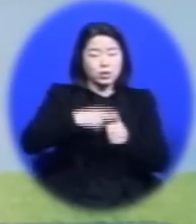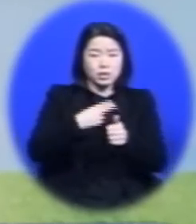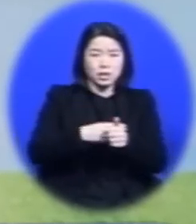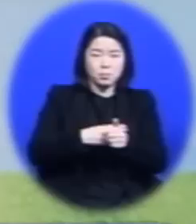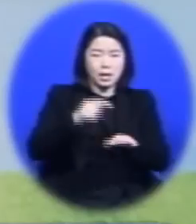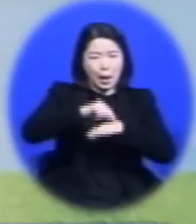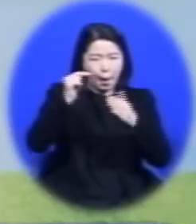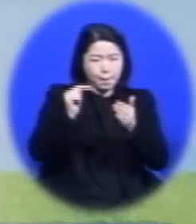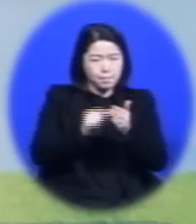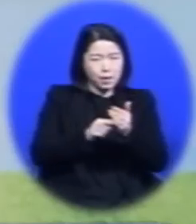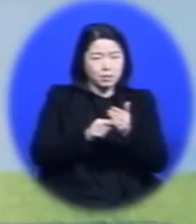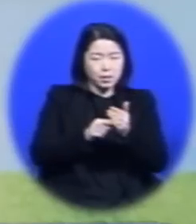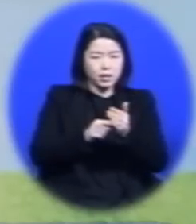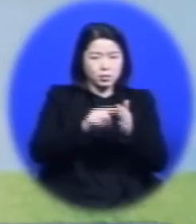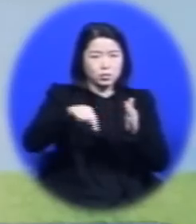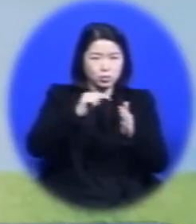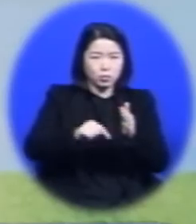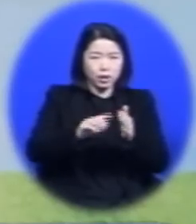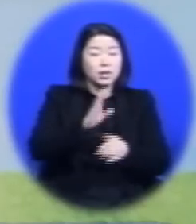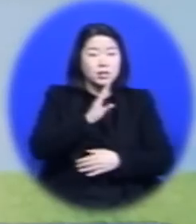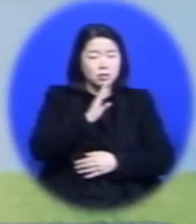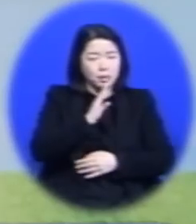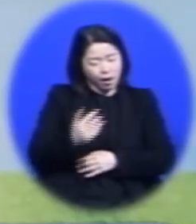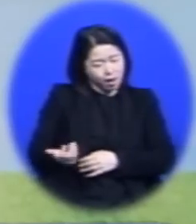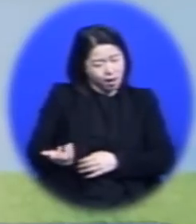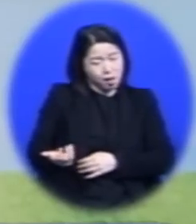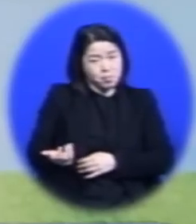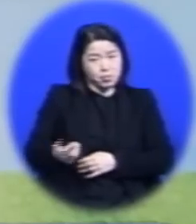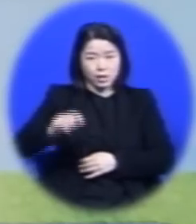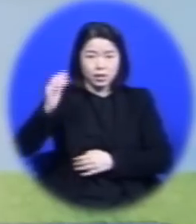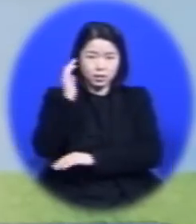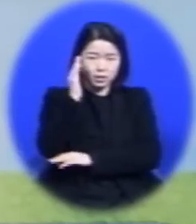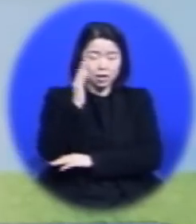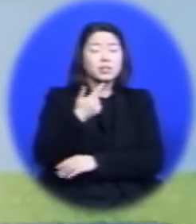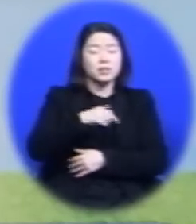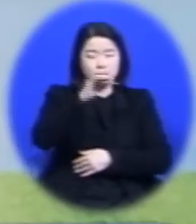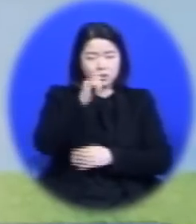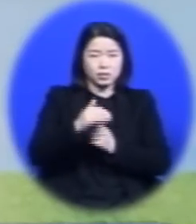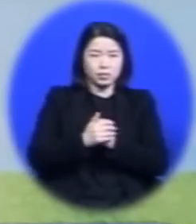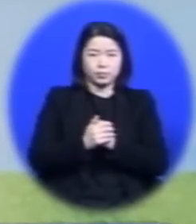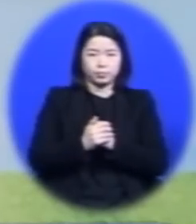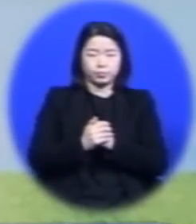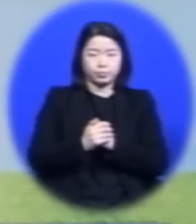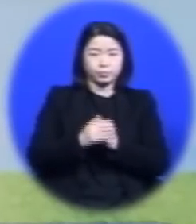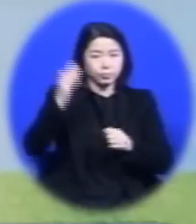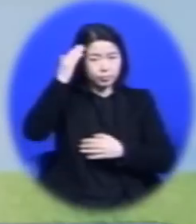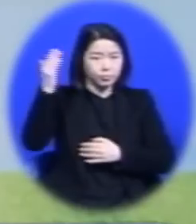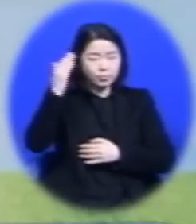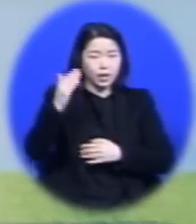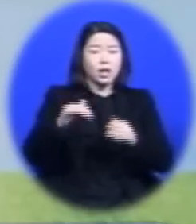마음에 이렇게 정말 아픈 강연을 하셨어요 한국 사회가